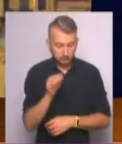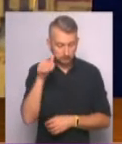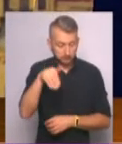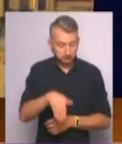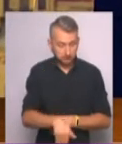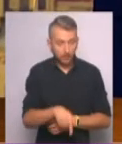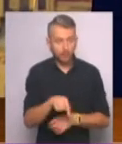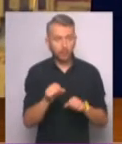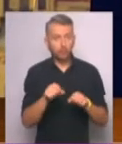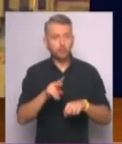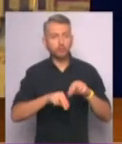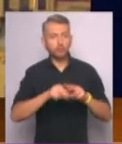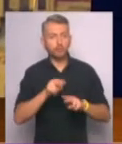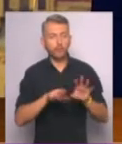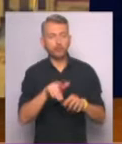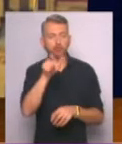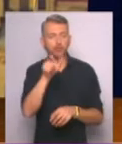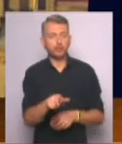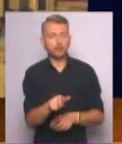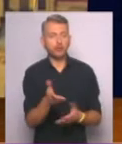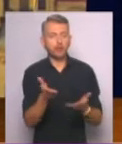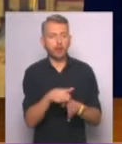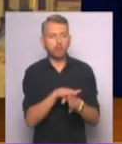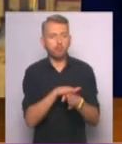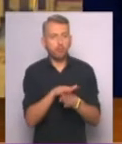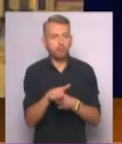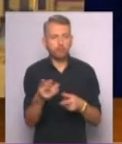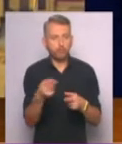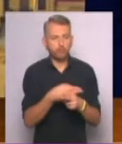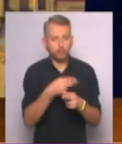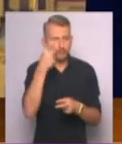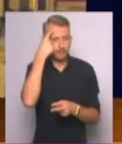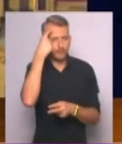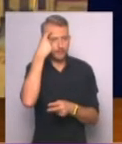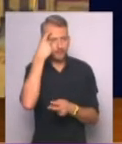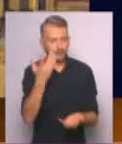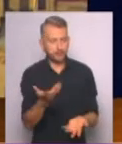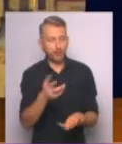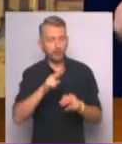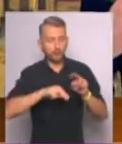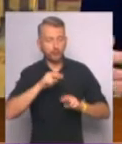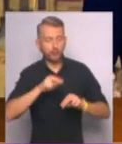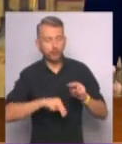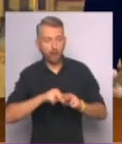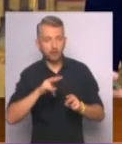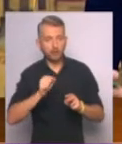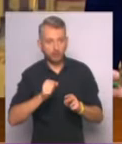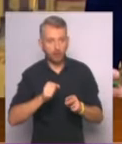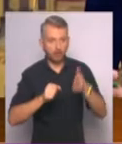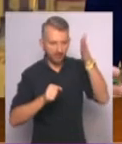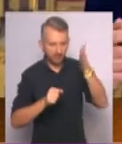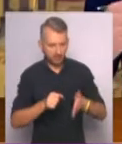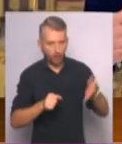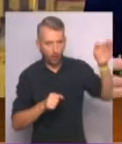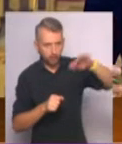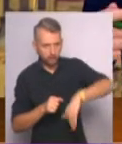тут може будувати лише людина, яка повністю позбавлена здорового глузду. Тобто будувати на стінах фактично урвища. Угу.